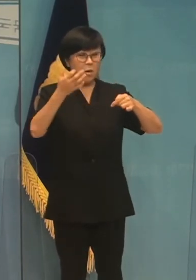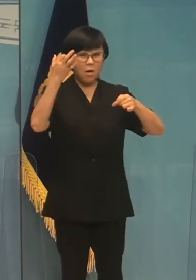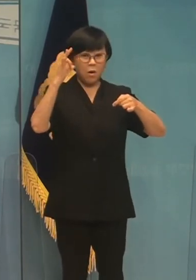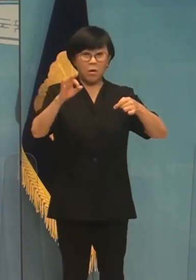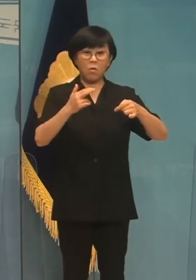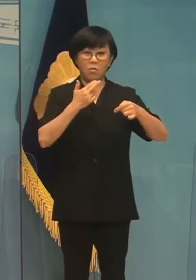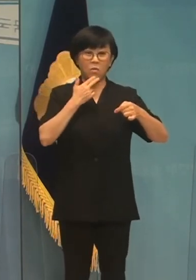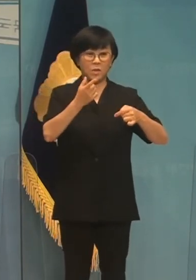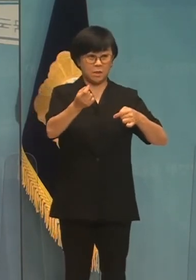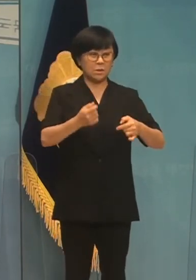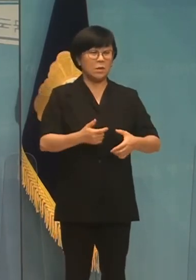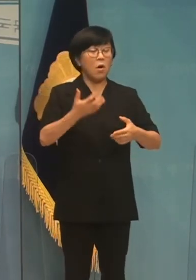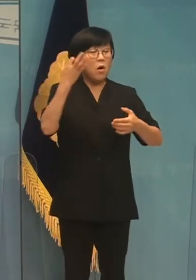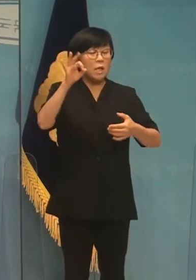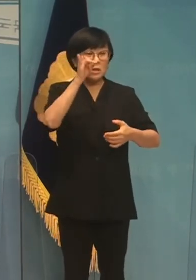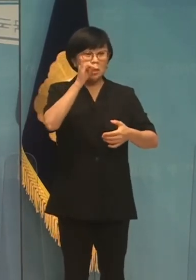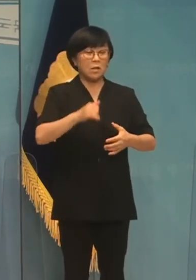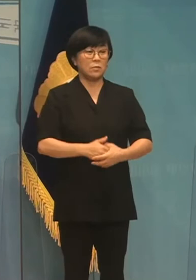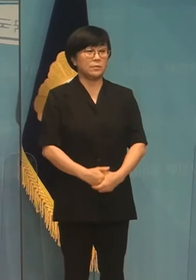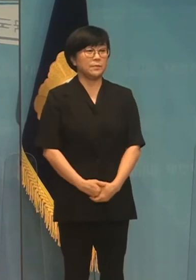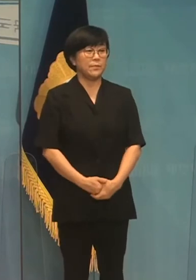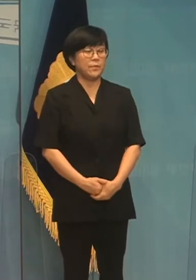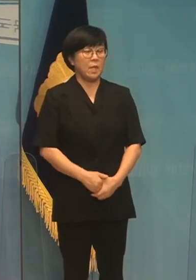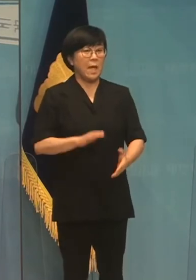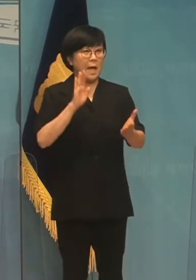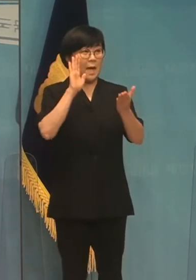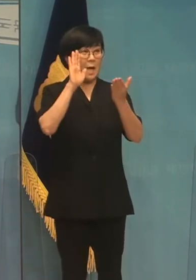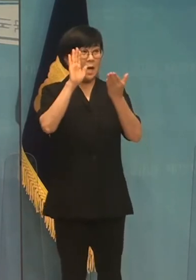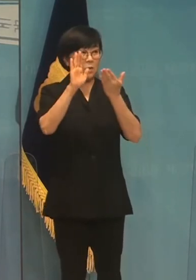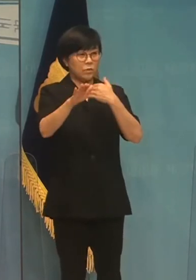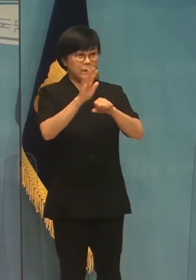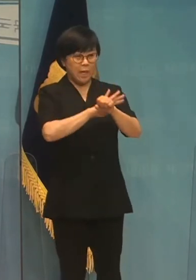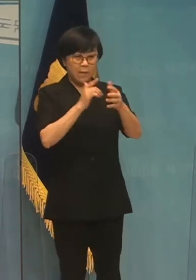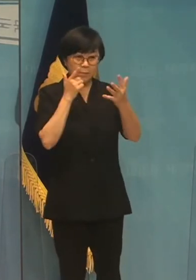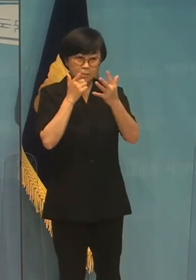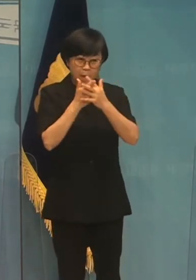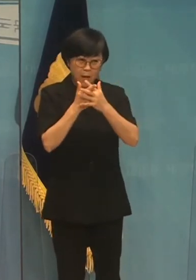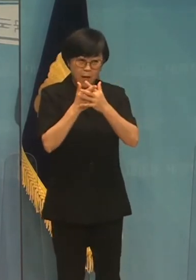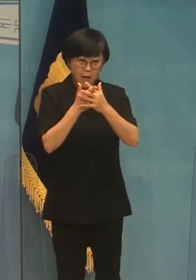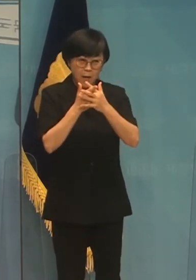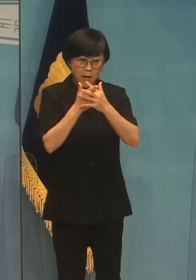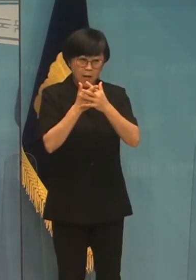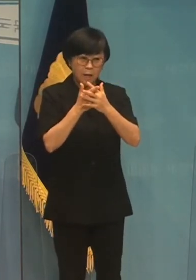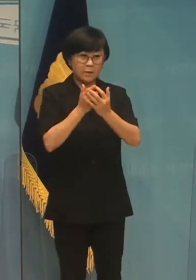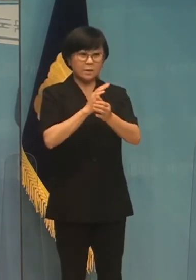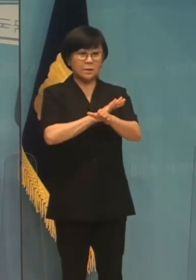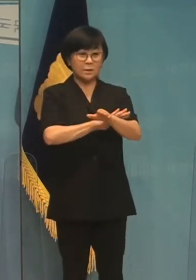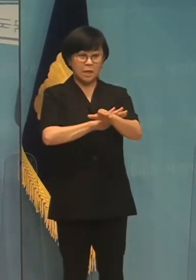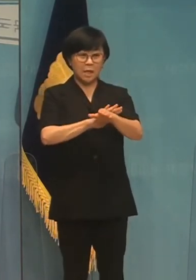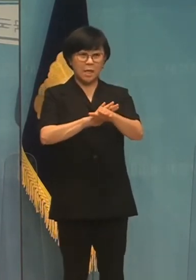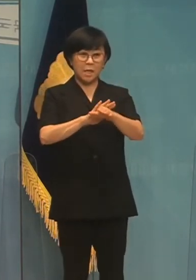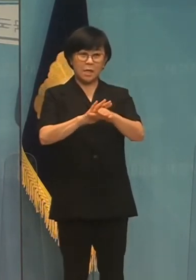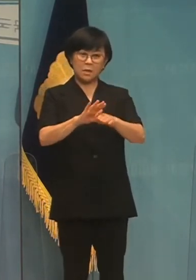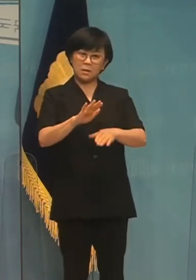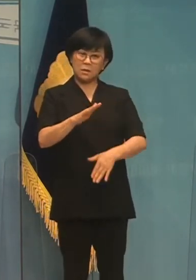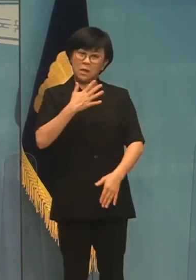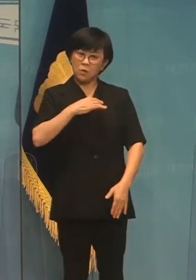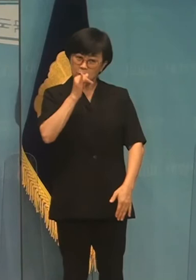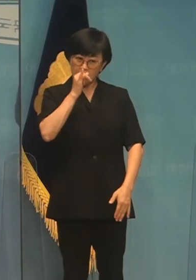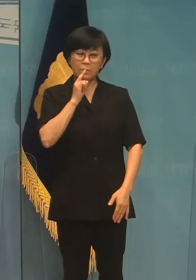하지 않습니까? 어찌 앞을 제대로 보고 제대로 읽는다 하겠습니까?